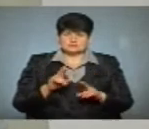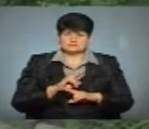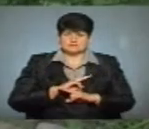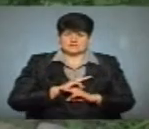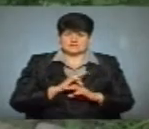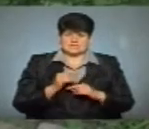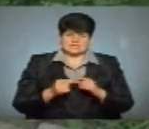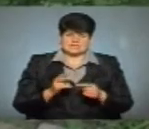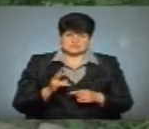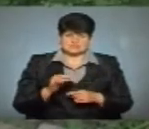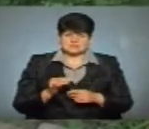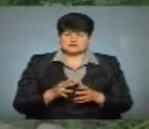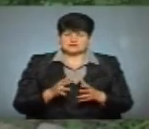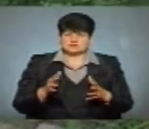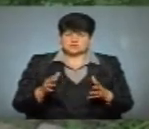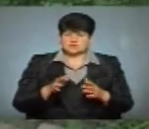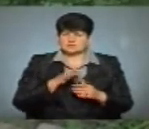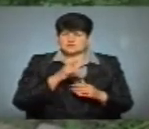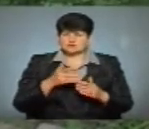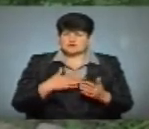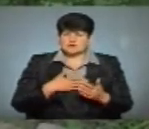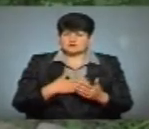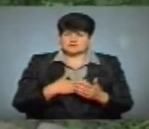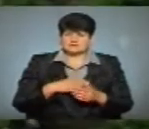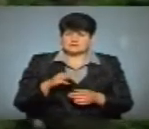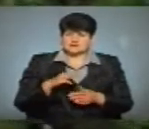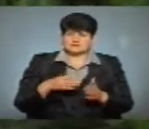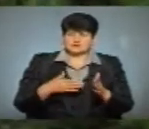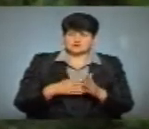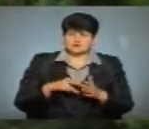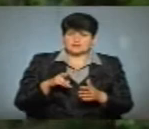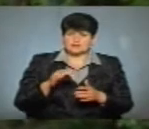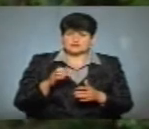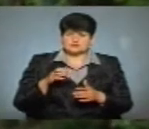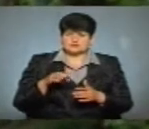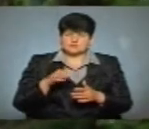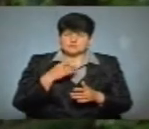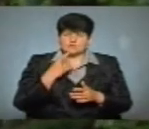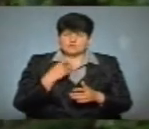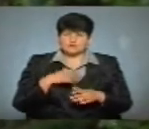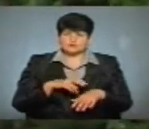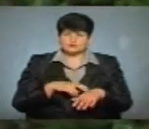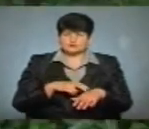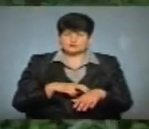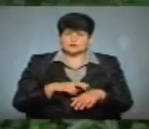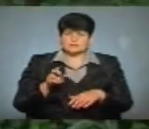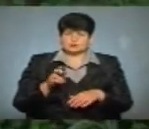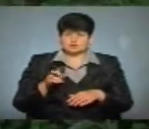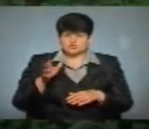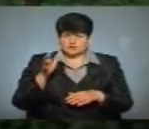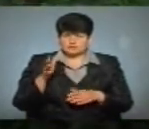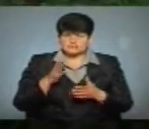наслідки. Найвищий період активності кліщів з травня до листопада, каже доктор біологічних наук Василь Грубінко. Є